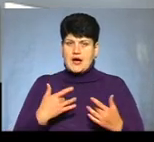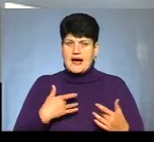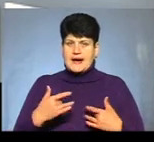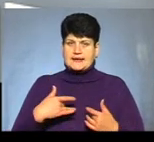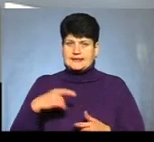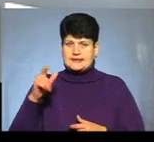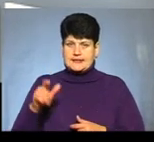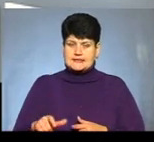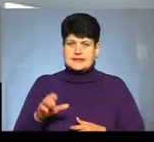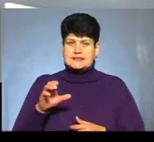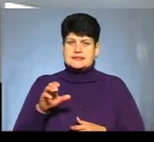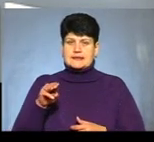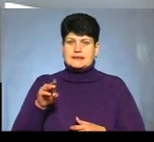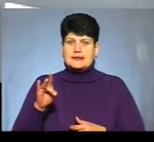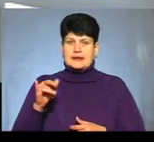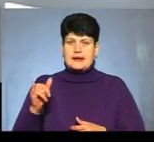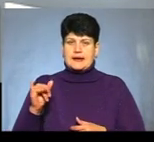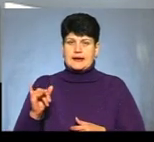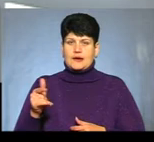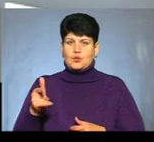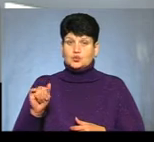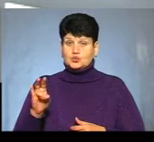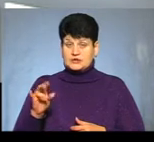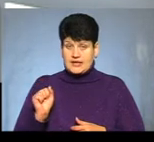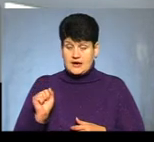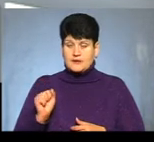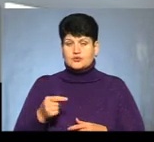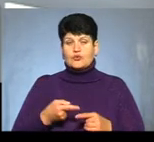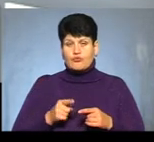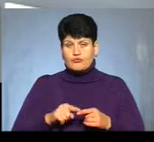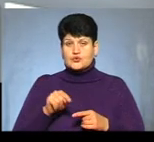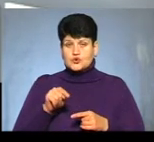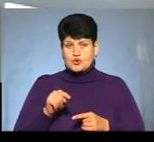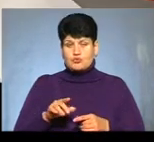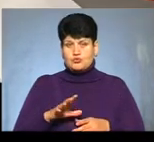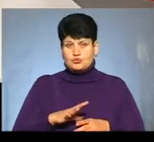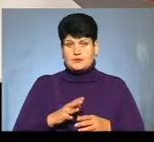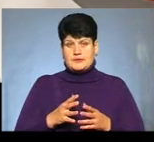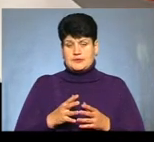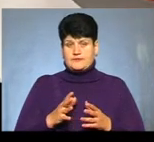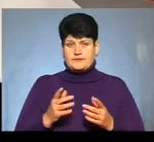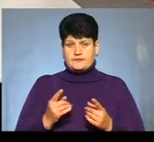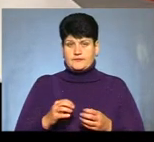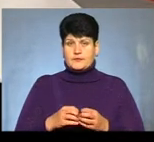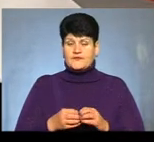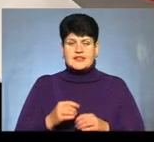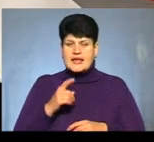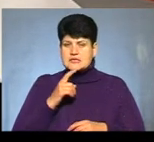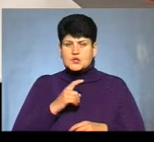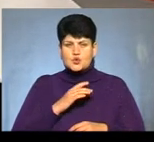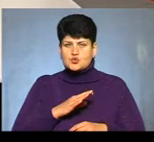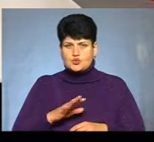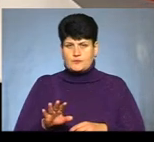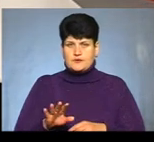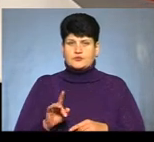артиста Стригуна, впізнав її так, якою вона є, я думаю, що в цьому є і найбільша проблема.